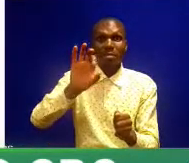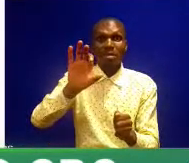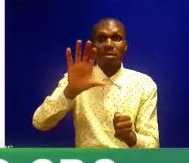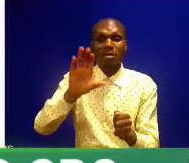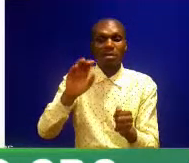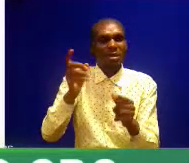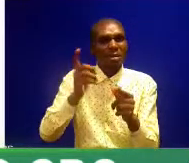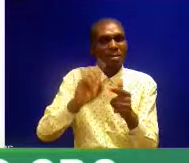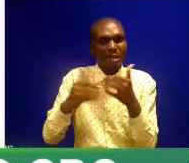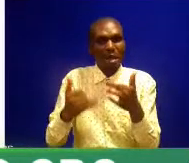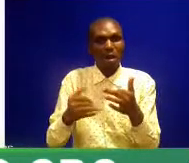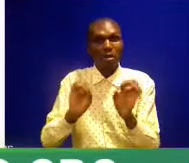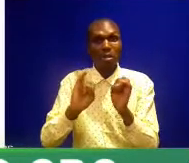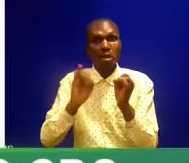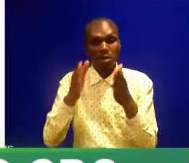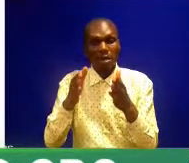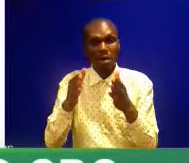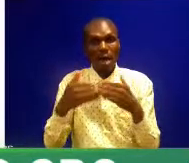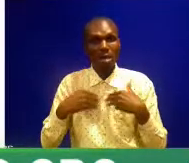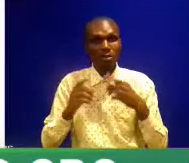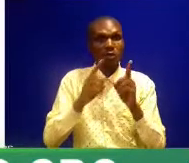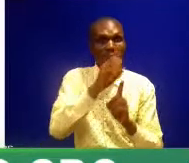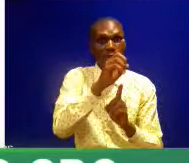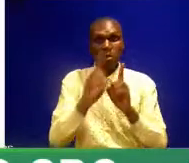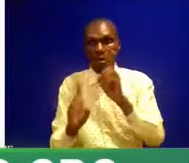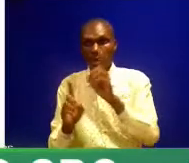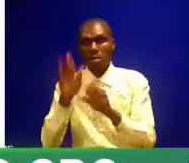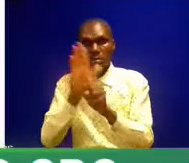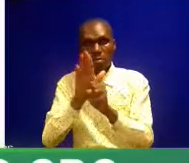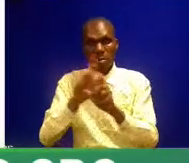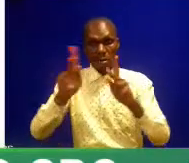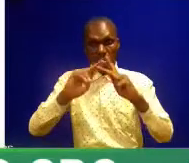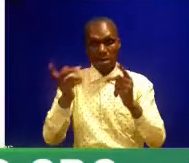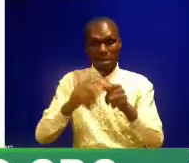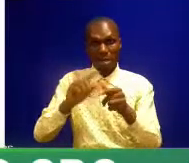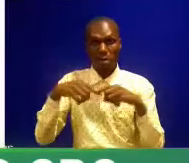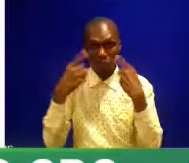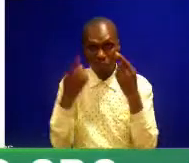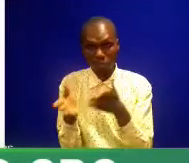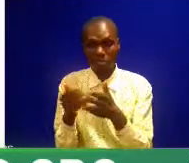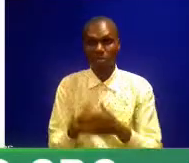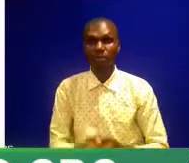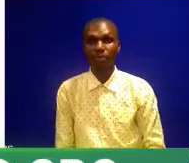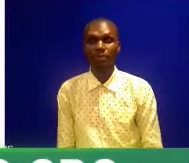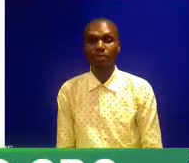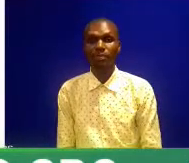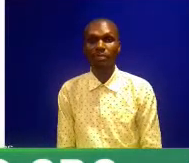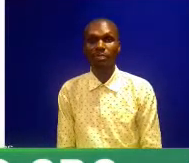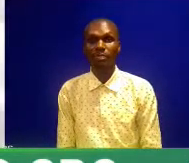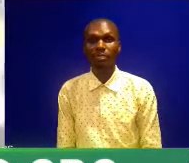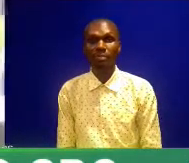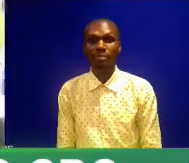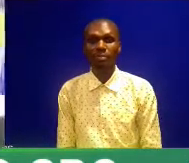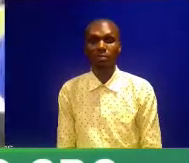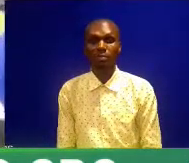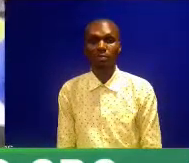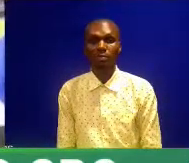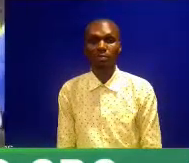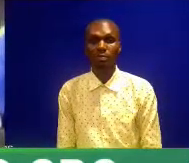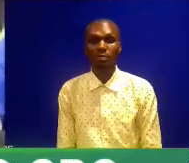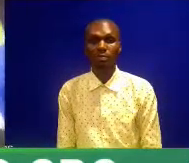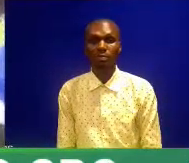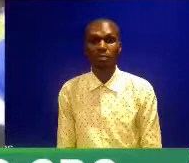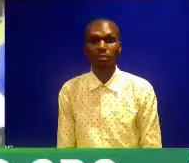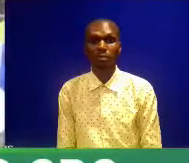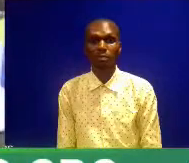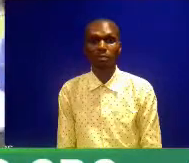omulikeito Vincent Onyancha na talira stinseme cho na gotwalika neria oroboti rwa senchira yo bwikiranu kuna mtu